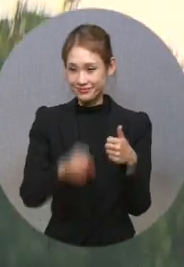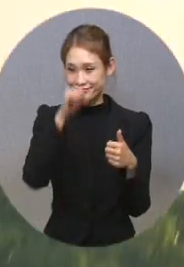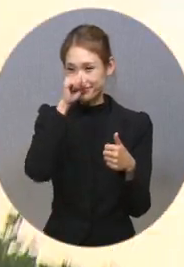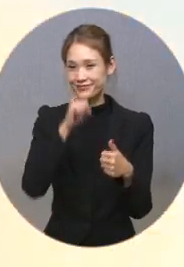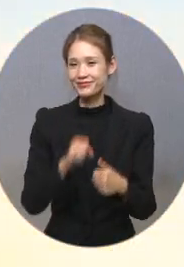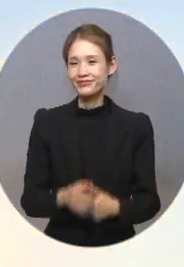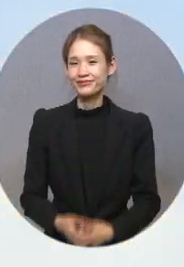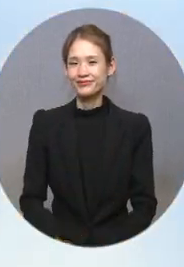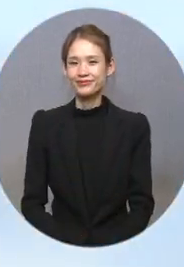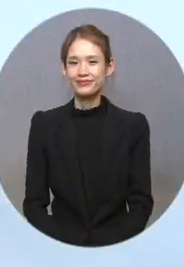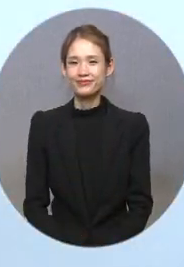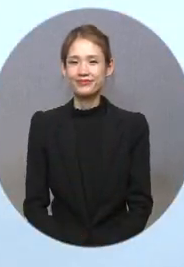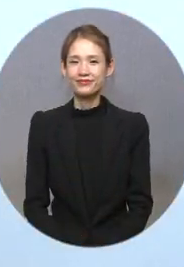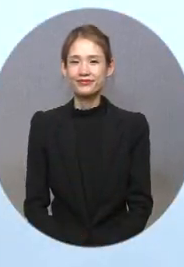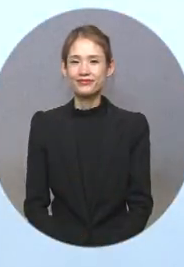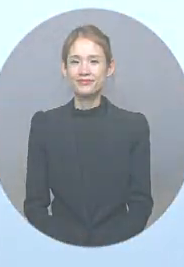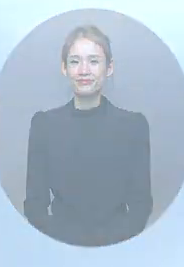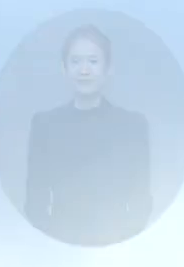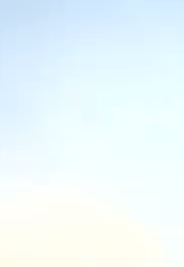굿샷.